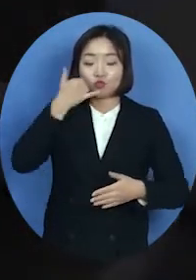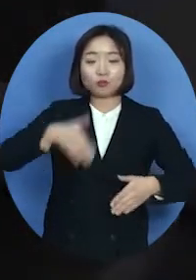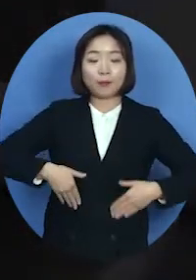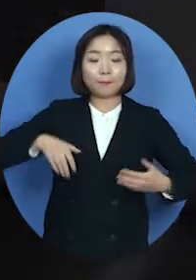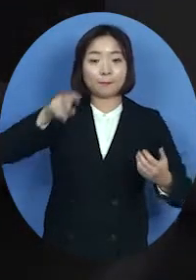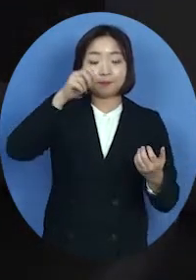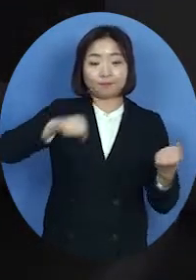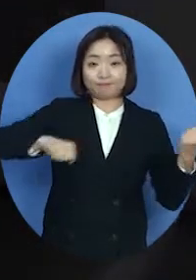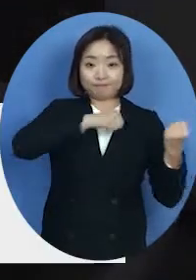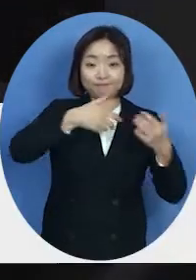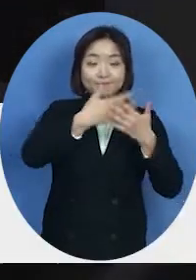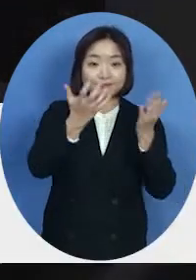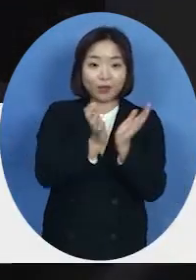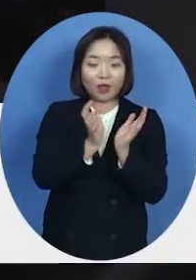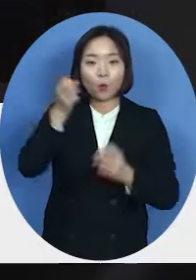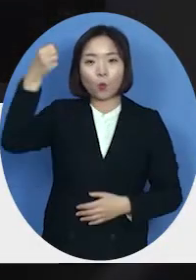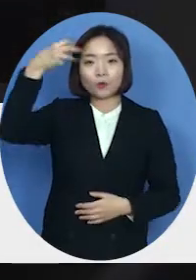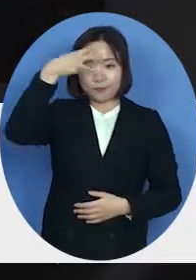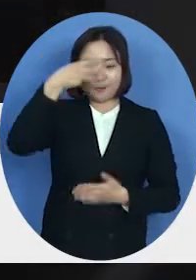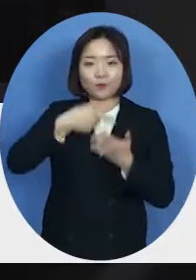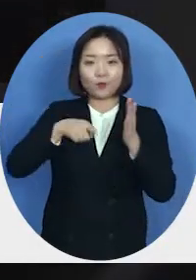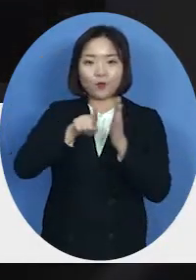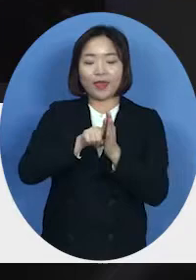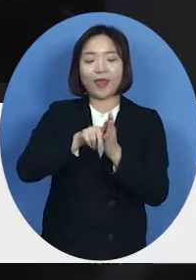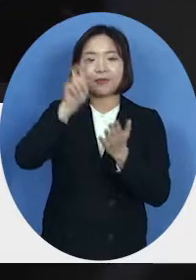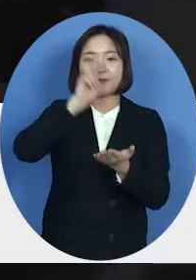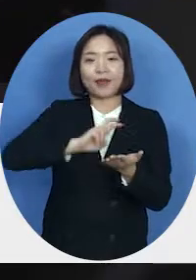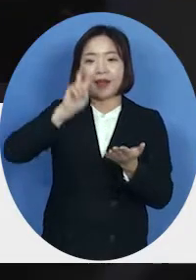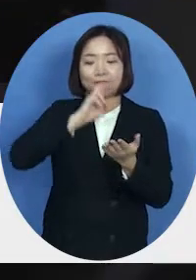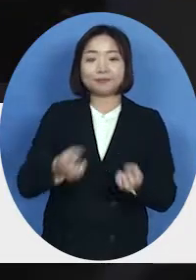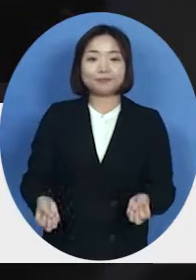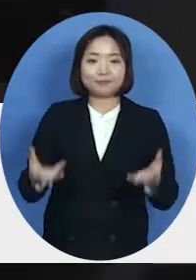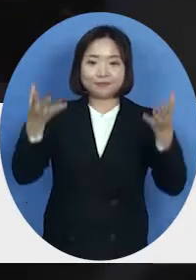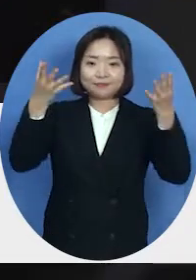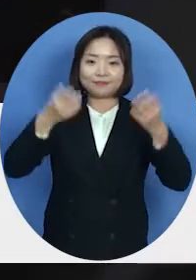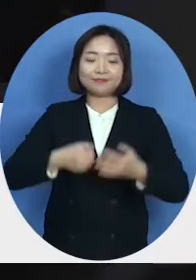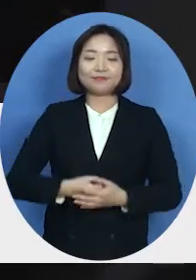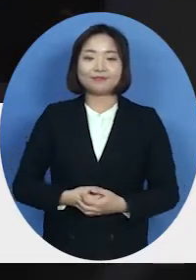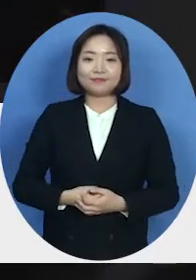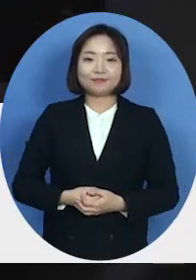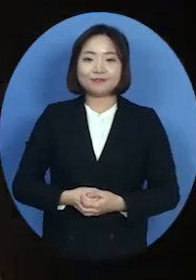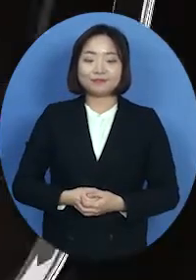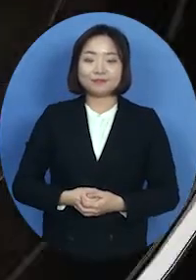공주시 충남교향악단 2 고 3 수험생들을 위한 음악도 에 개최했습니다